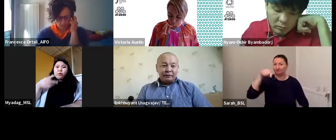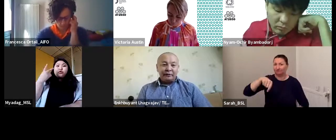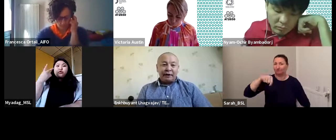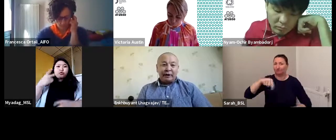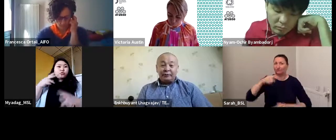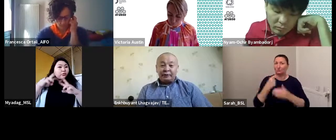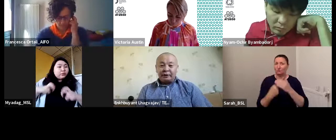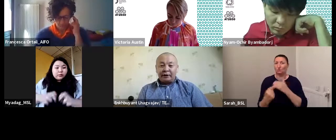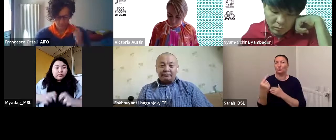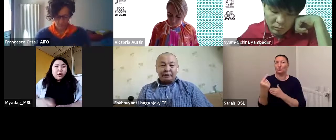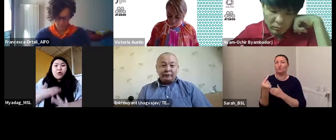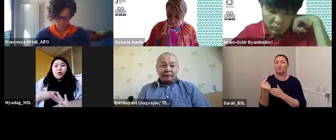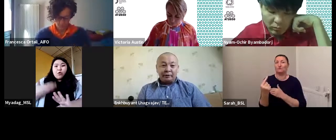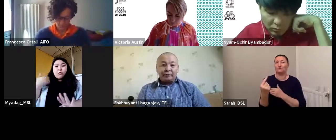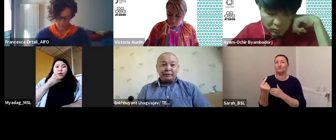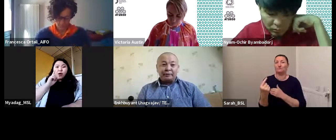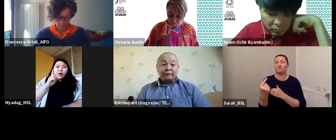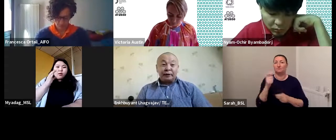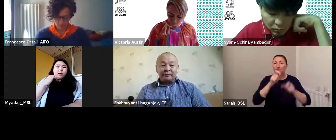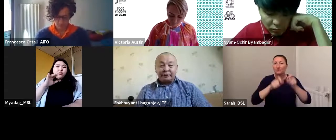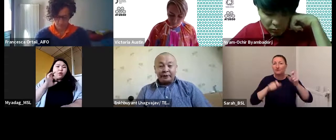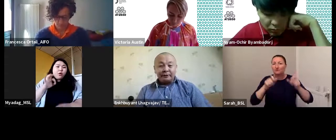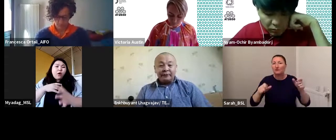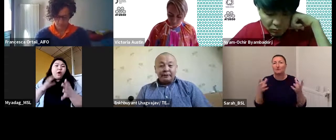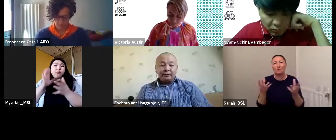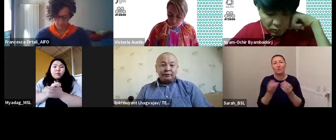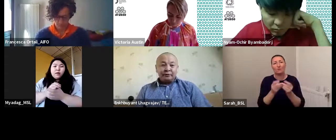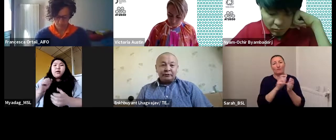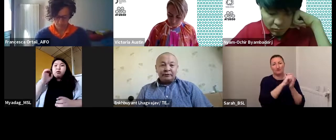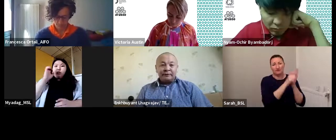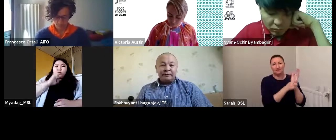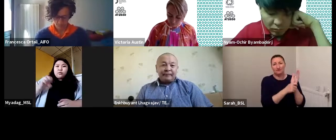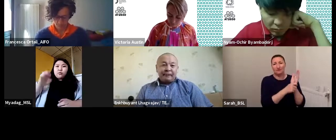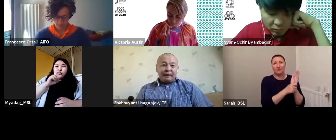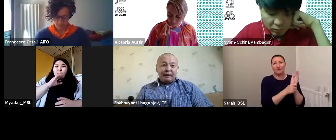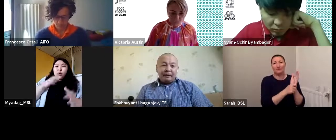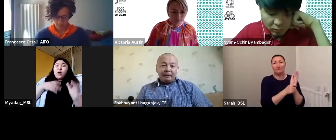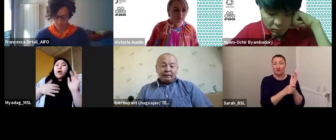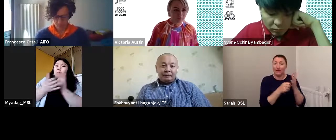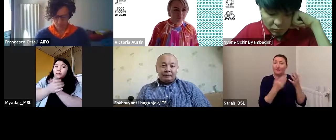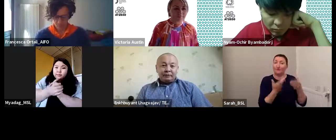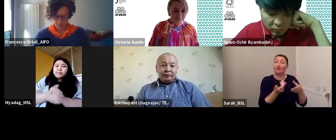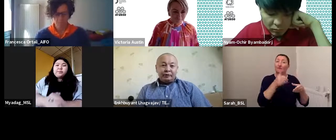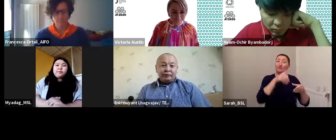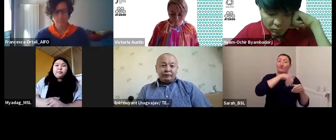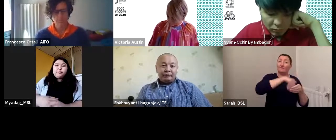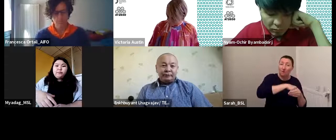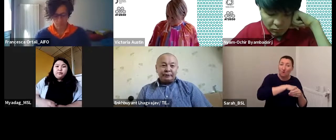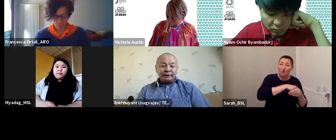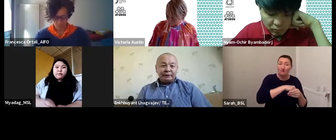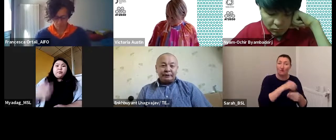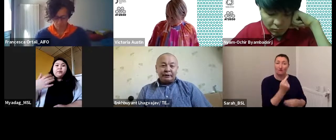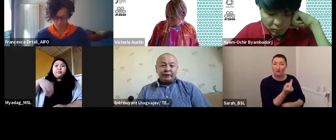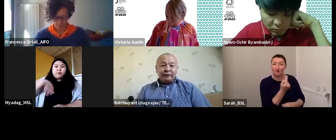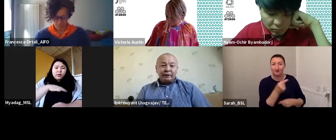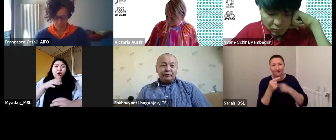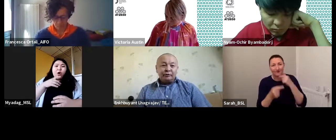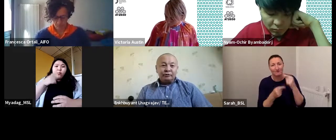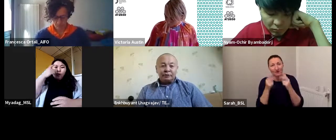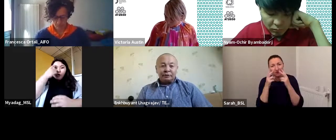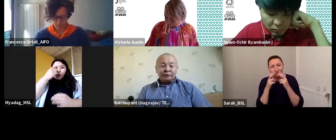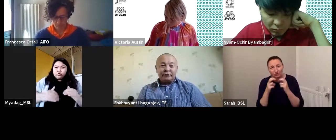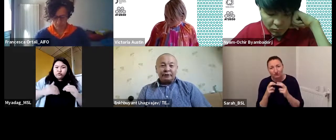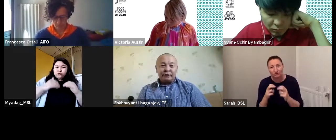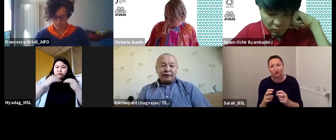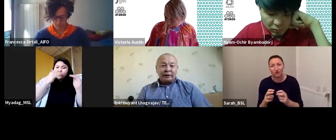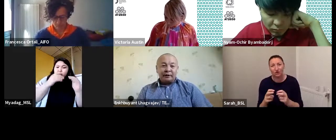өмнө нь бол IPO-той хамтраад Европын холбоотой хамтраад бид нар бол Монголын хөгжлийн бэрхшээлтэй